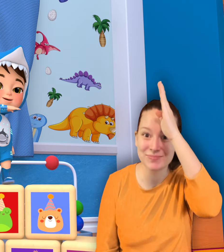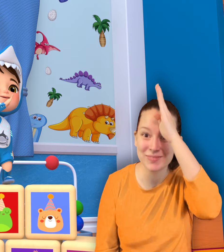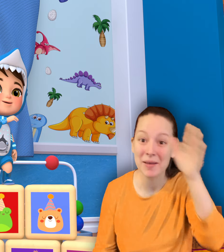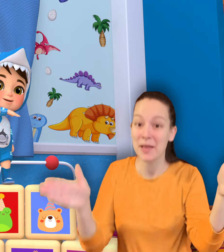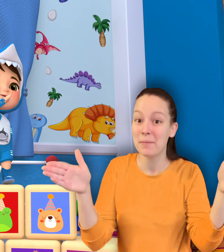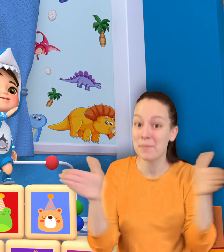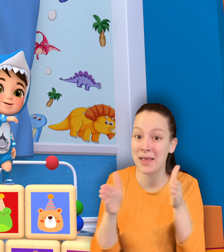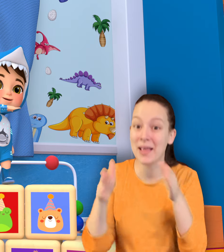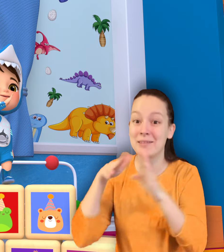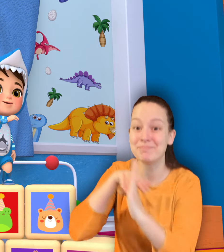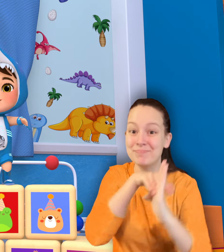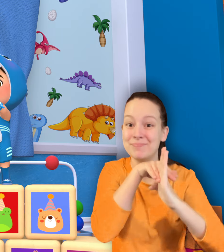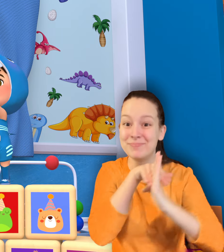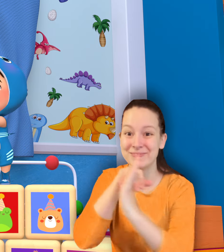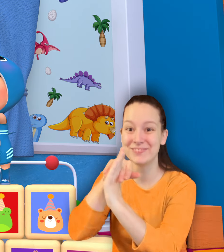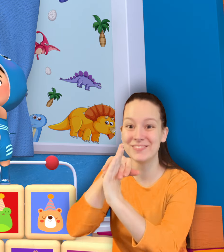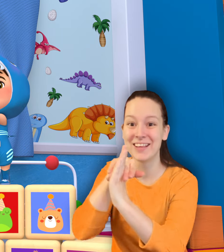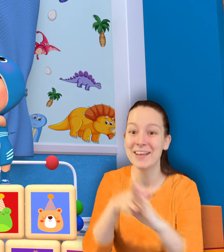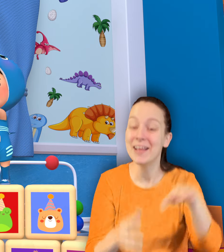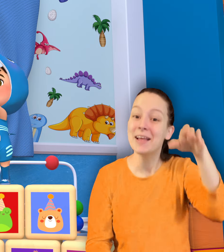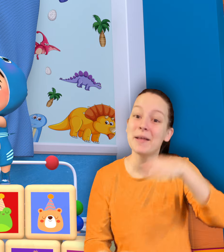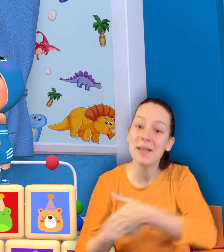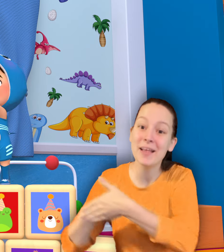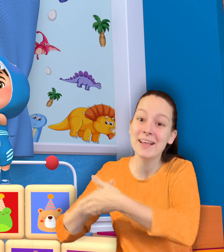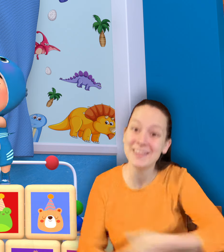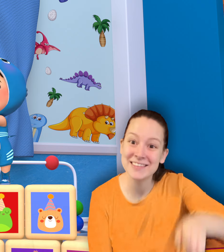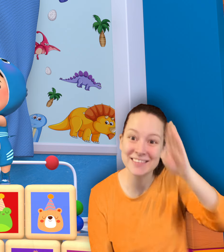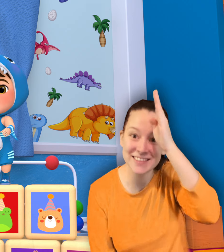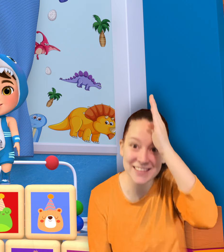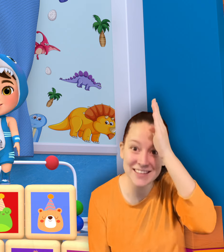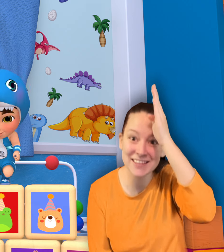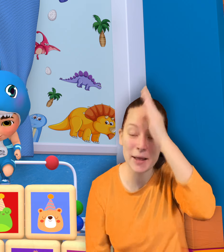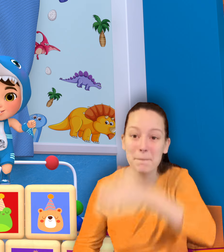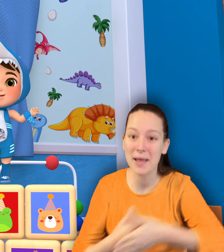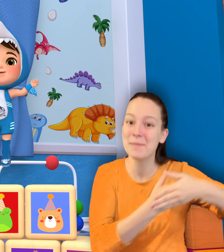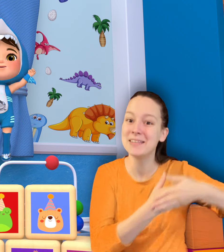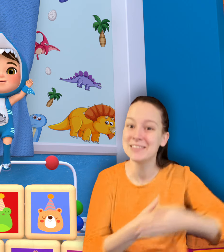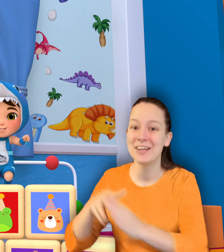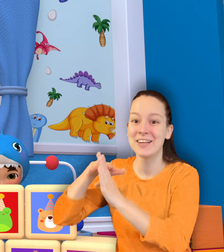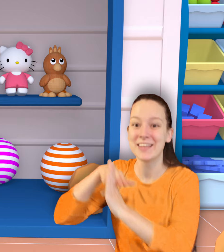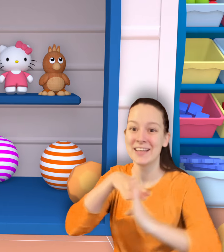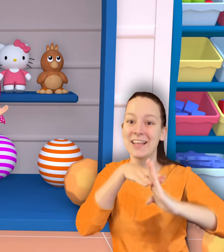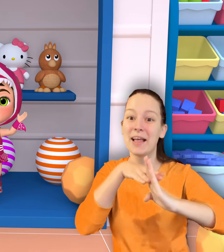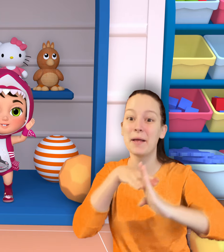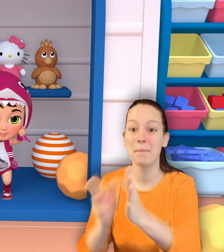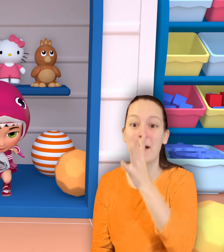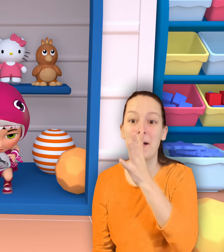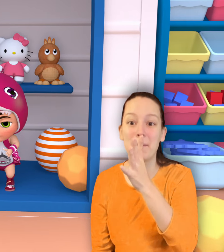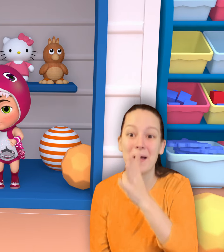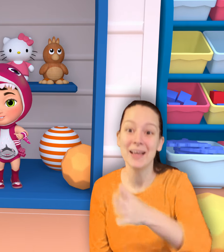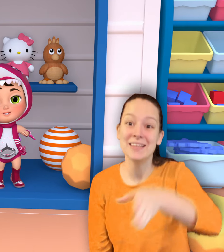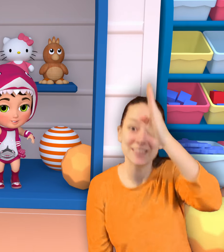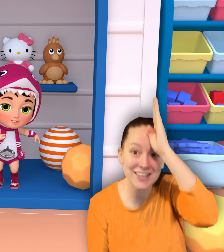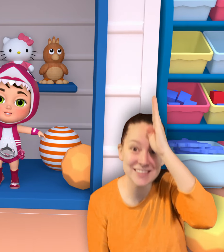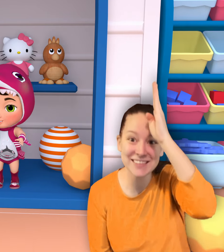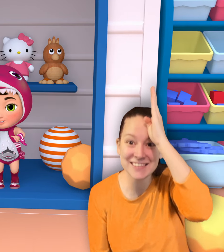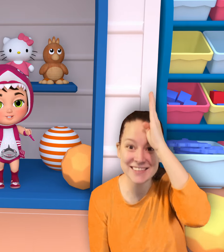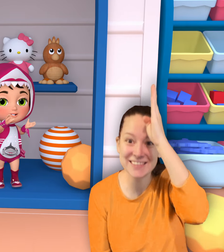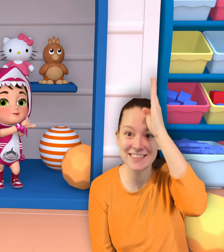zvzvzvZMama